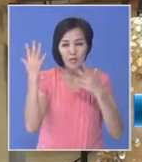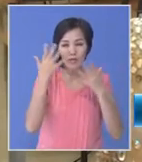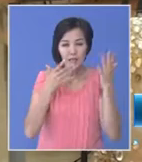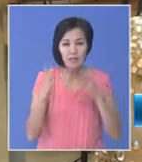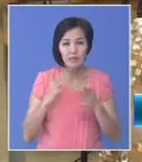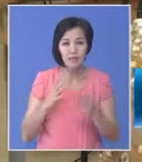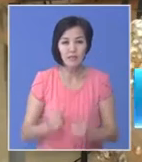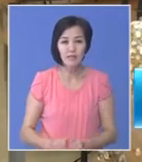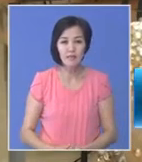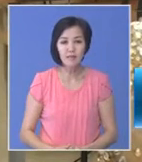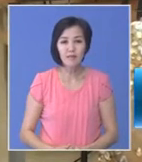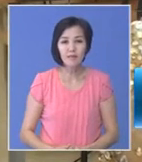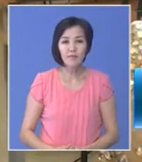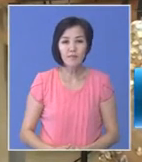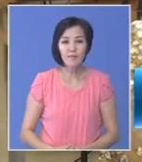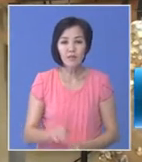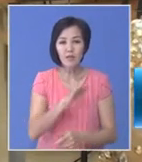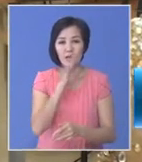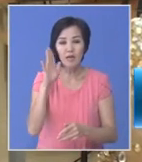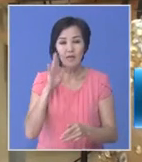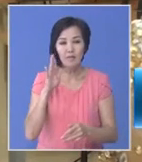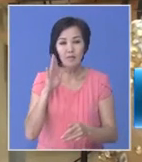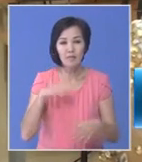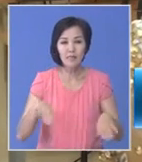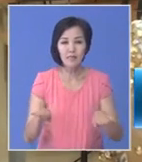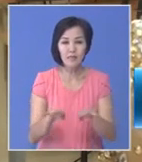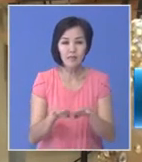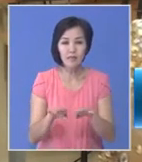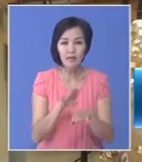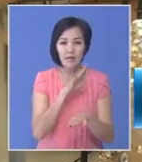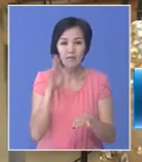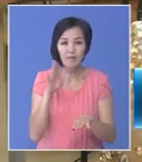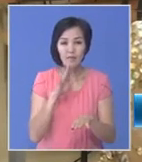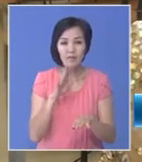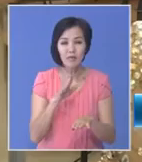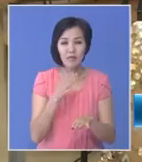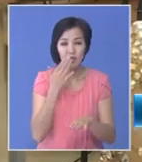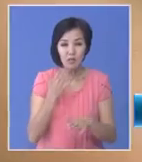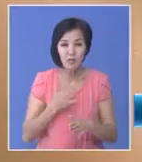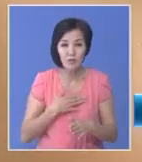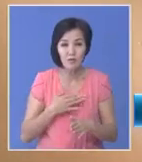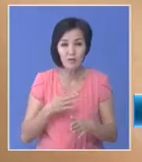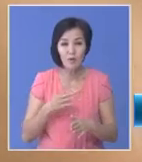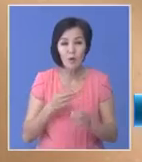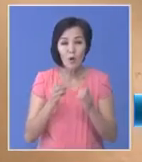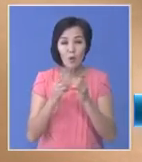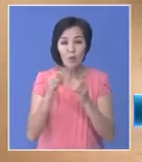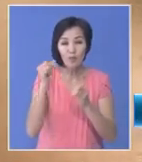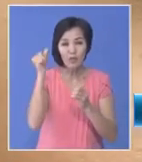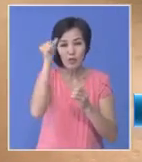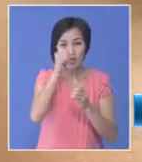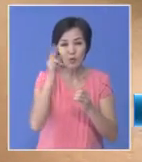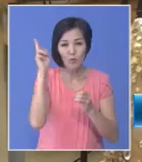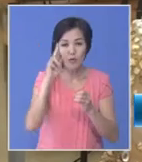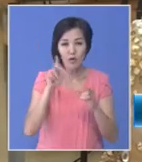ана мектебім. Мен өз анамды қалай жақсы көрсем, осы өзімнің 11 жыл бойы білім алған мектебімді сол анам сияқты